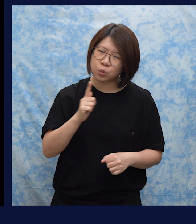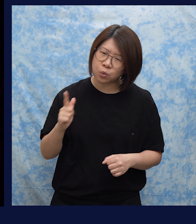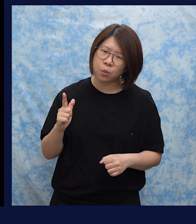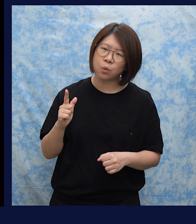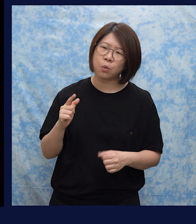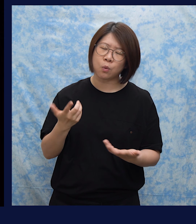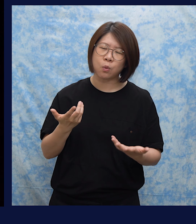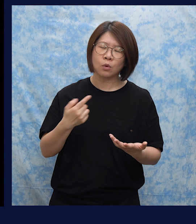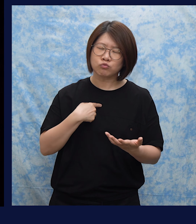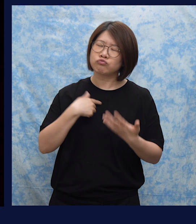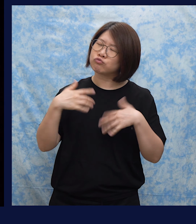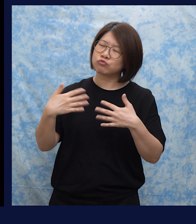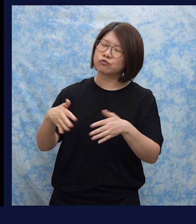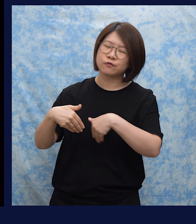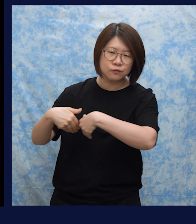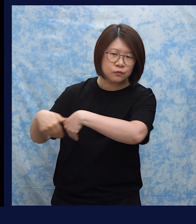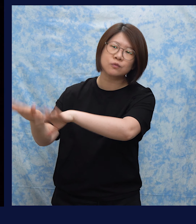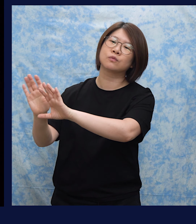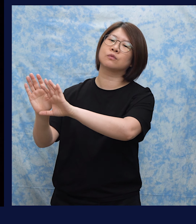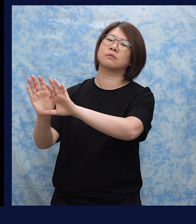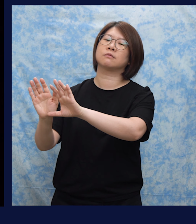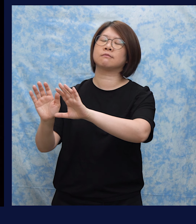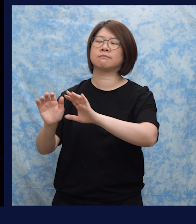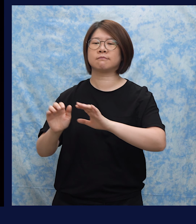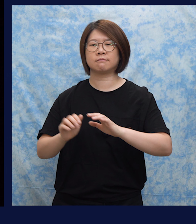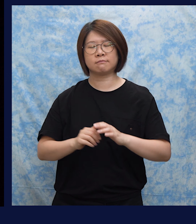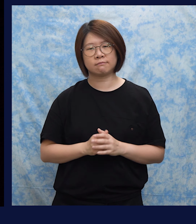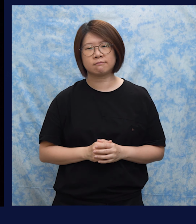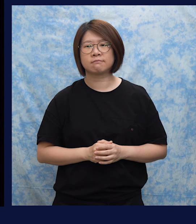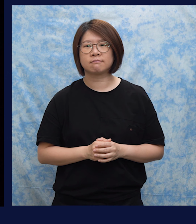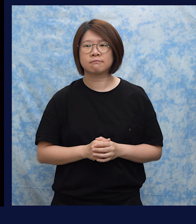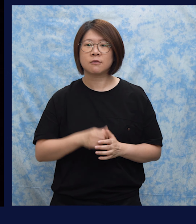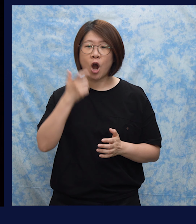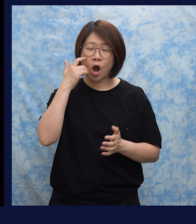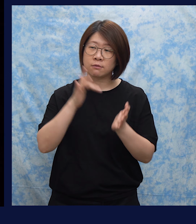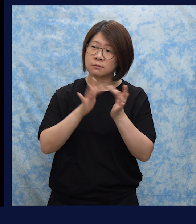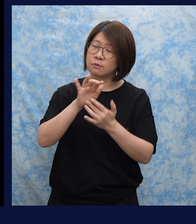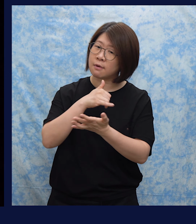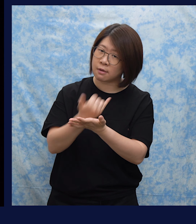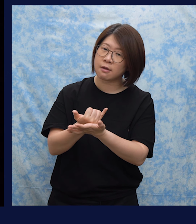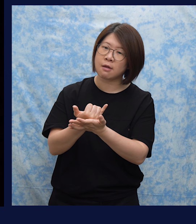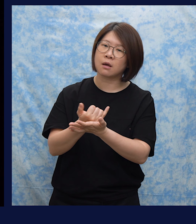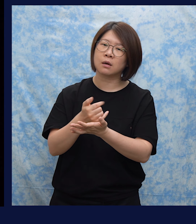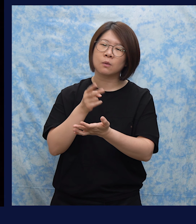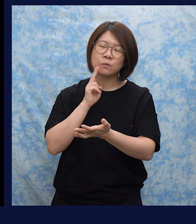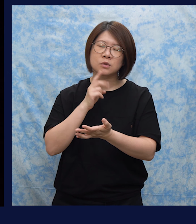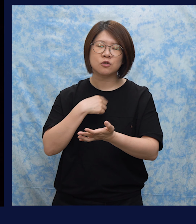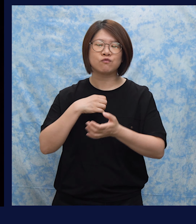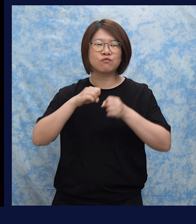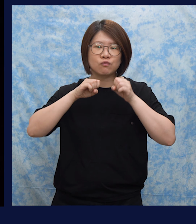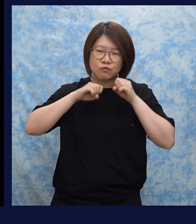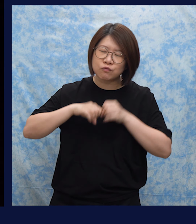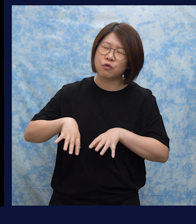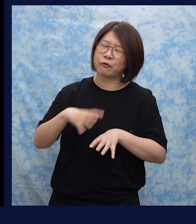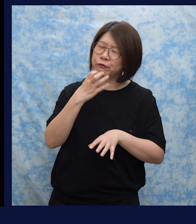論對佢自己生活上面嘅痛，一啲要覺得要逝去嘅嘢，係借住耶穌嘅死亡都可以希望去放